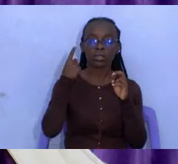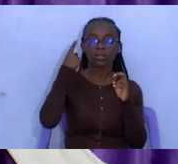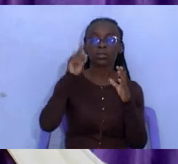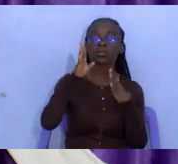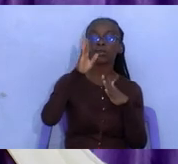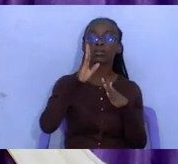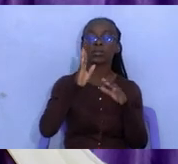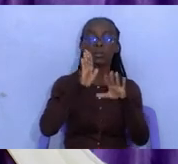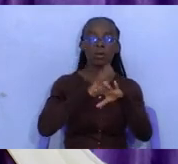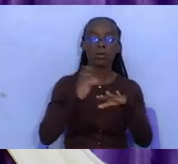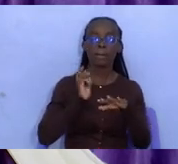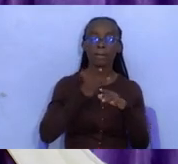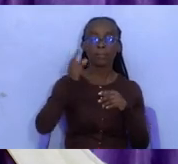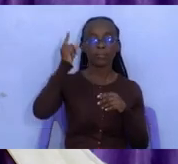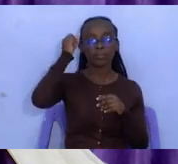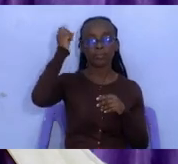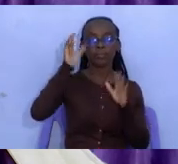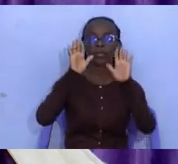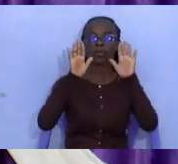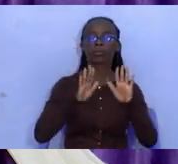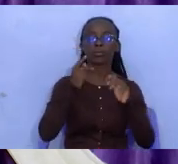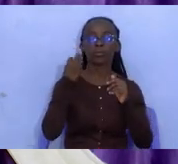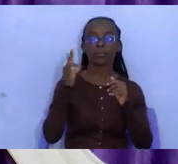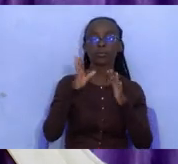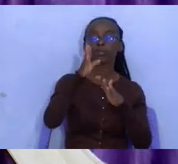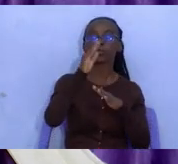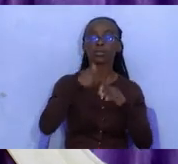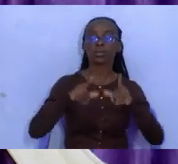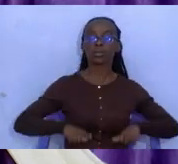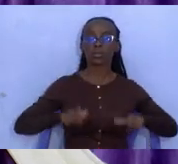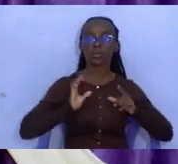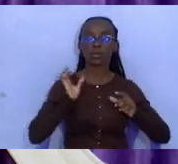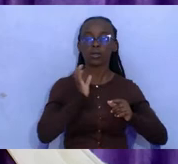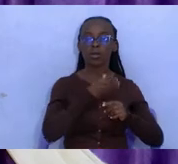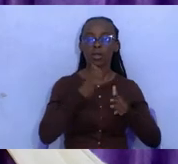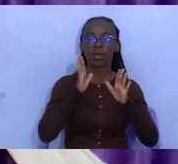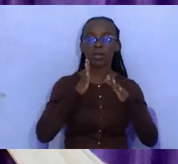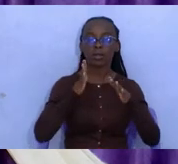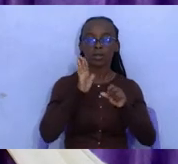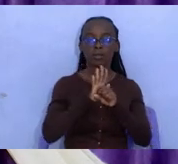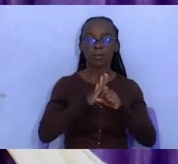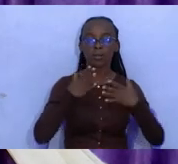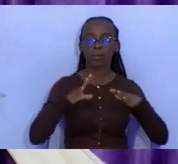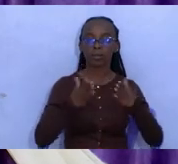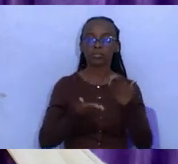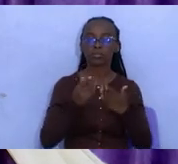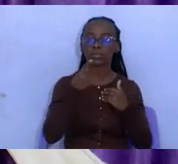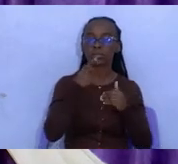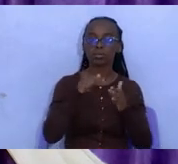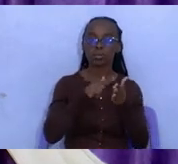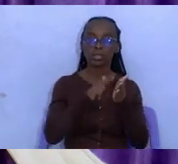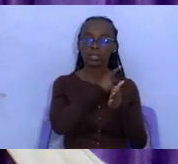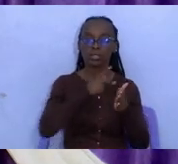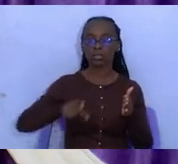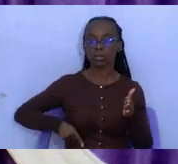uthamana wa Mungu kwa maisha yetu ni nini. Wengi wanaweza sema labda huyu mfalme alikuwa mdogo, ndio maana alikuwa hana akili, na akasema